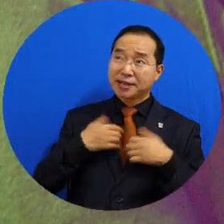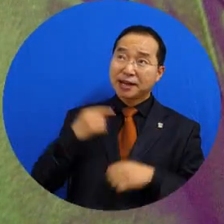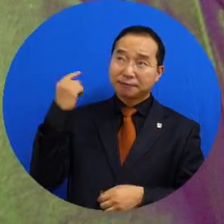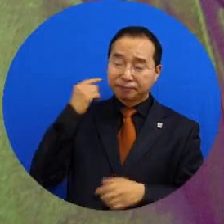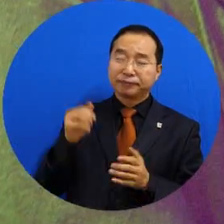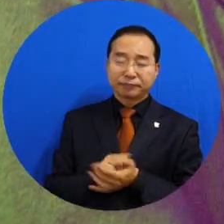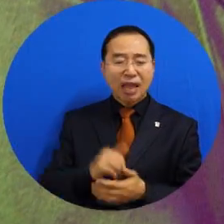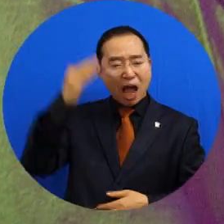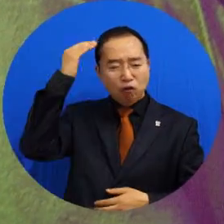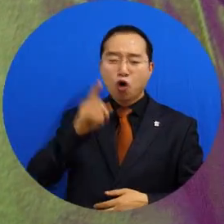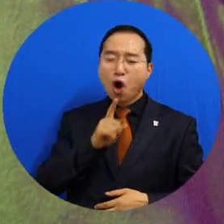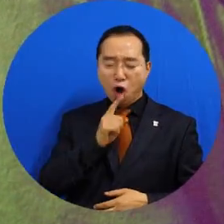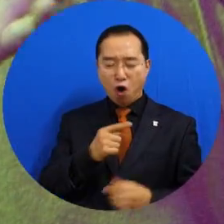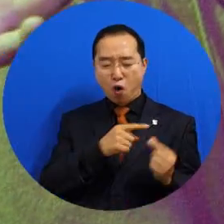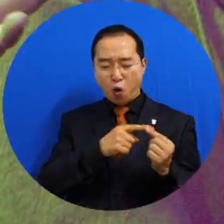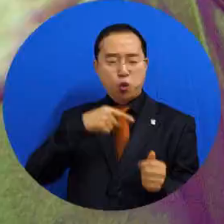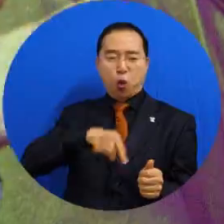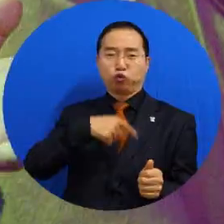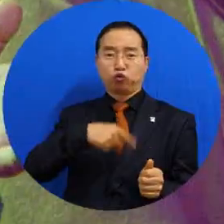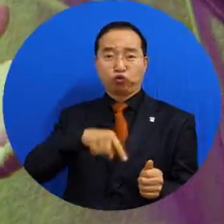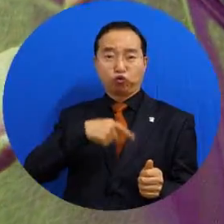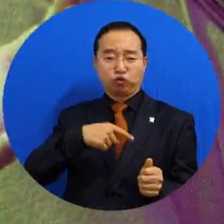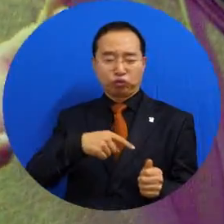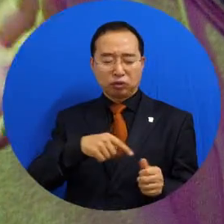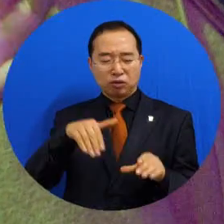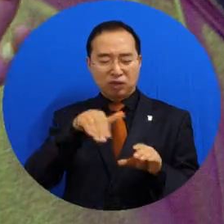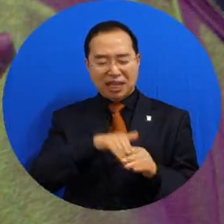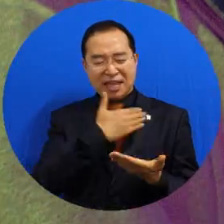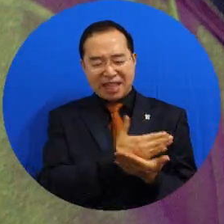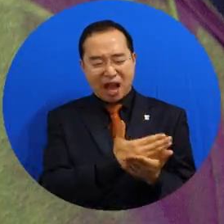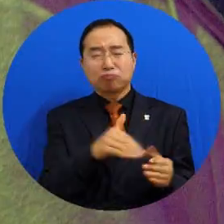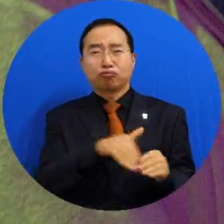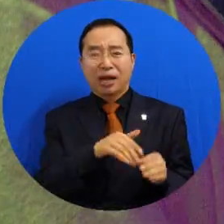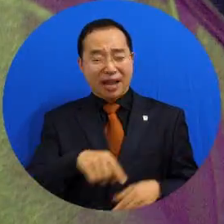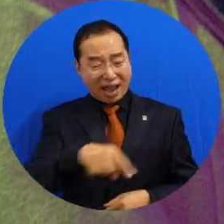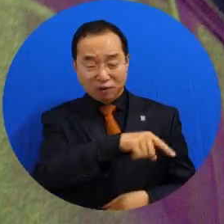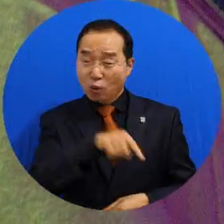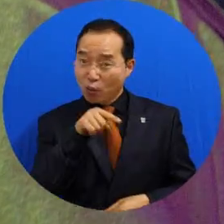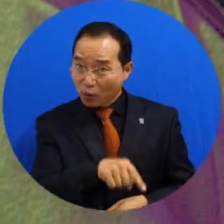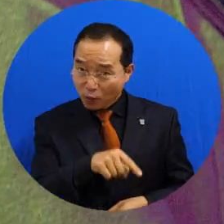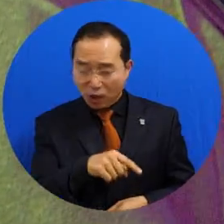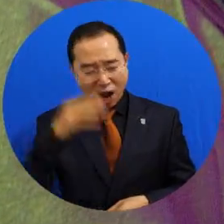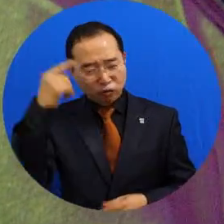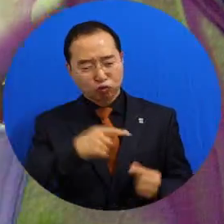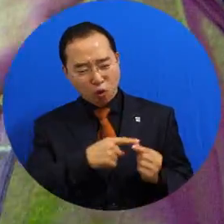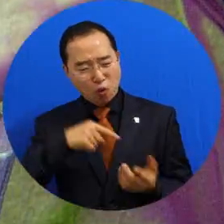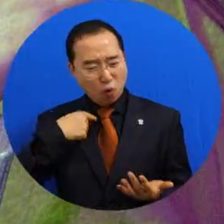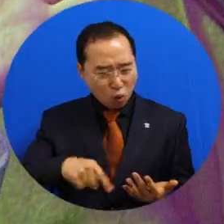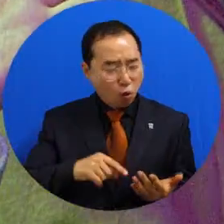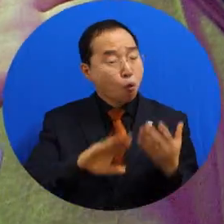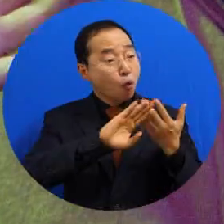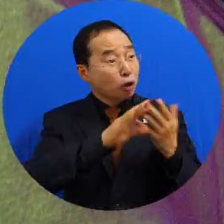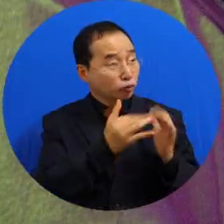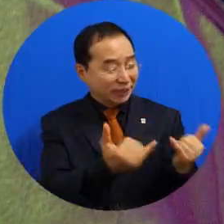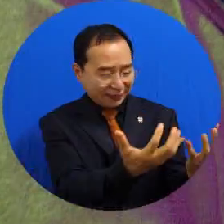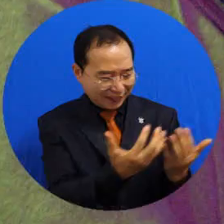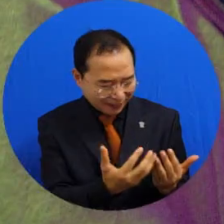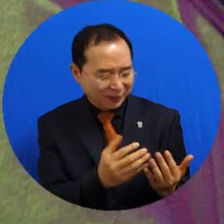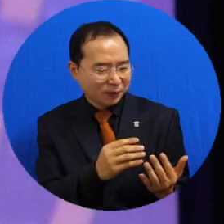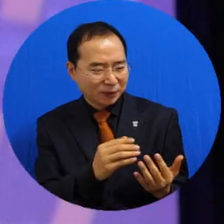교육을 공부를 하면서 다문화 가정이나 아니면 한국에 들어와 있는 외국인